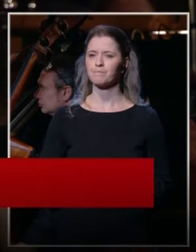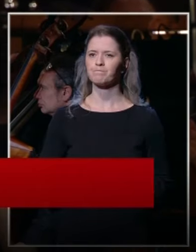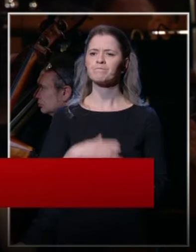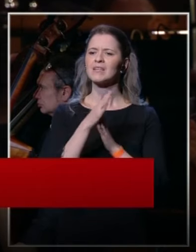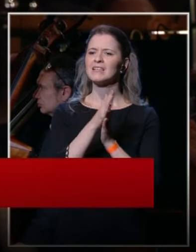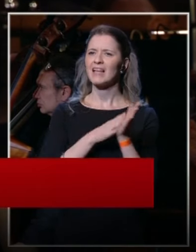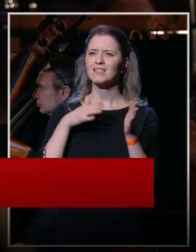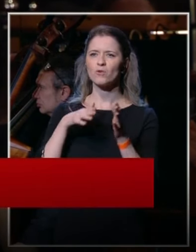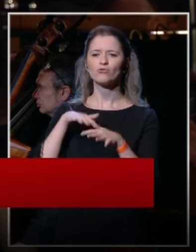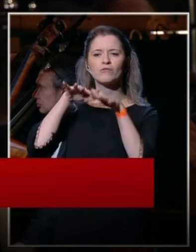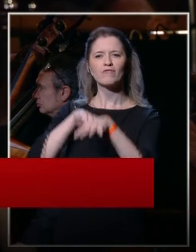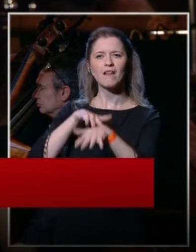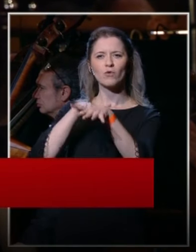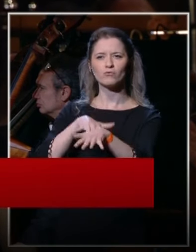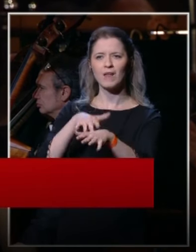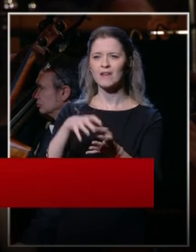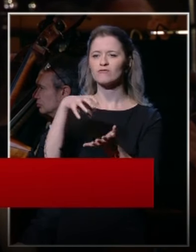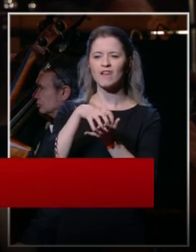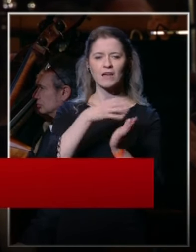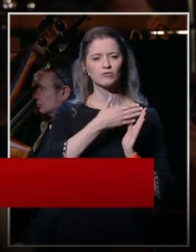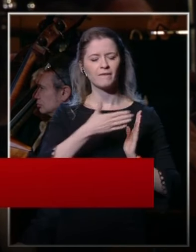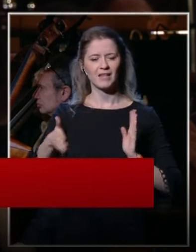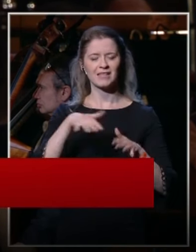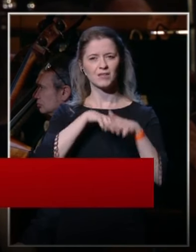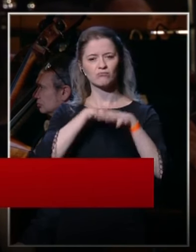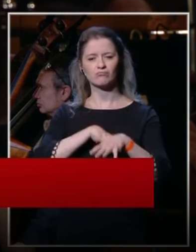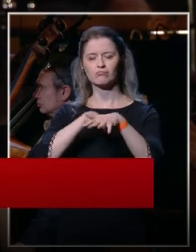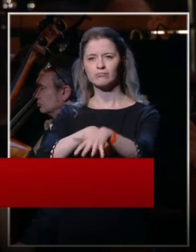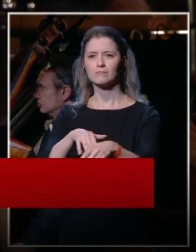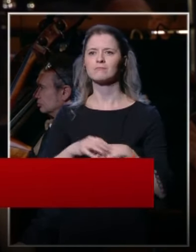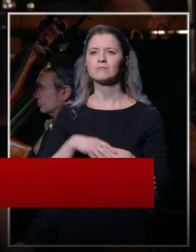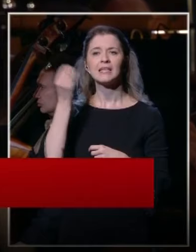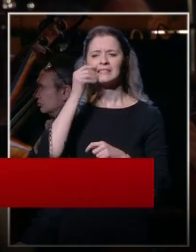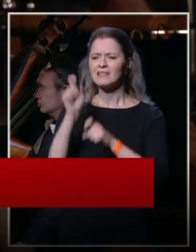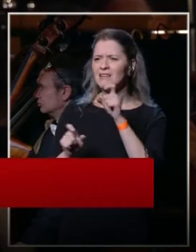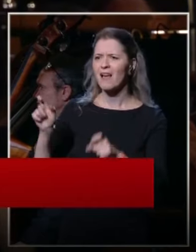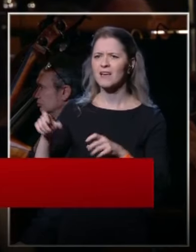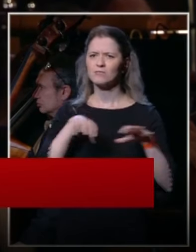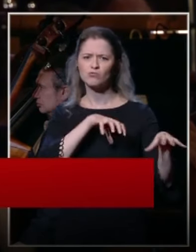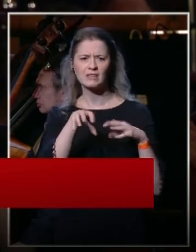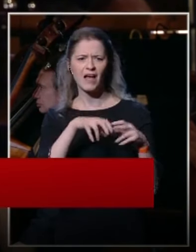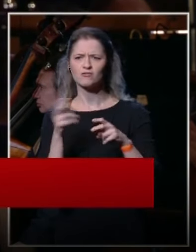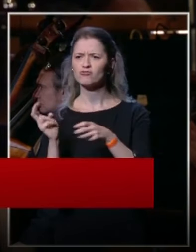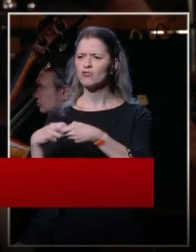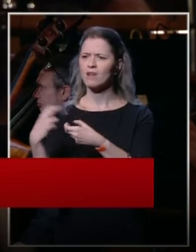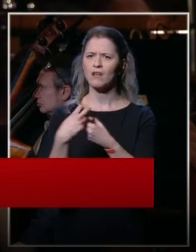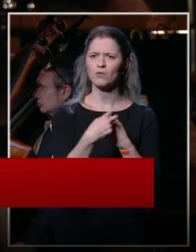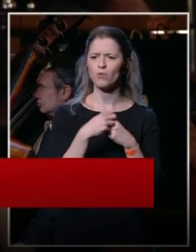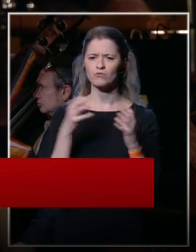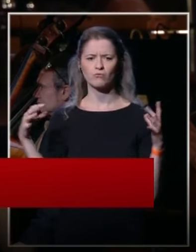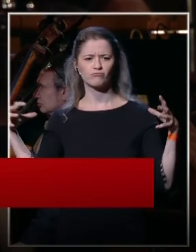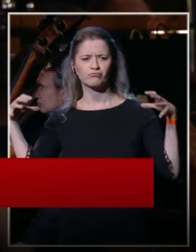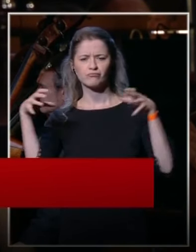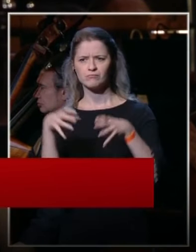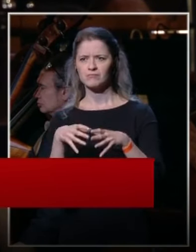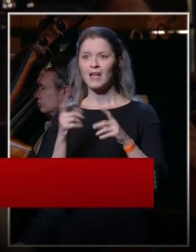Megkezdődött a felvonulás végig a városon. Diákok, munkások csatlakoztak. Egymásra találtunk.